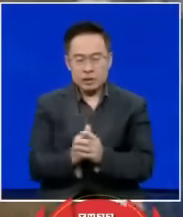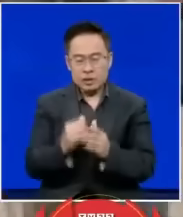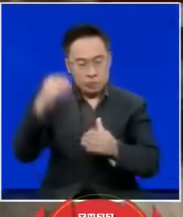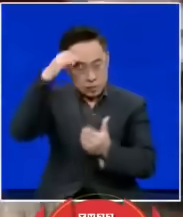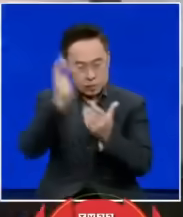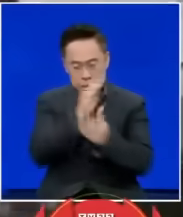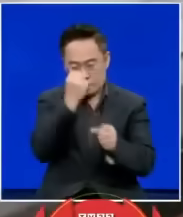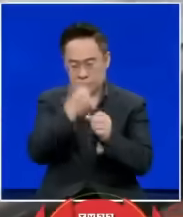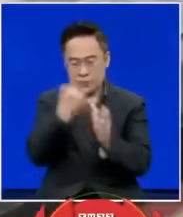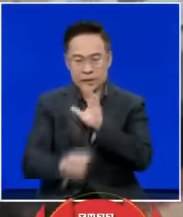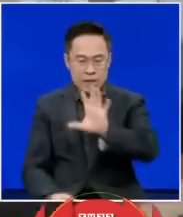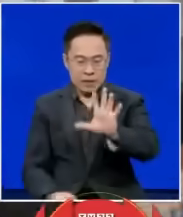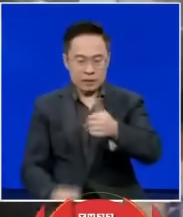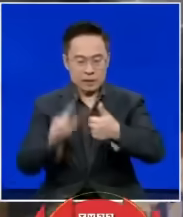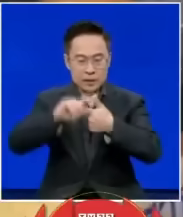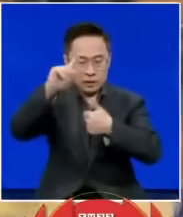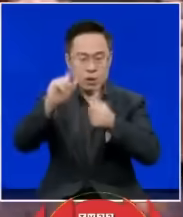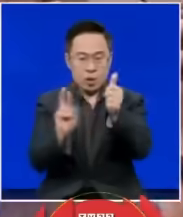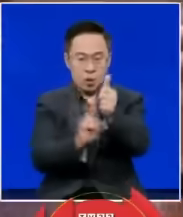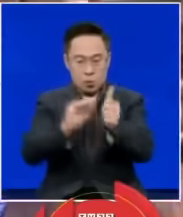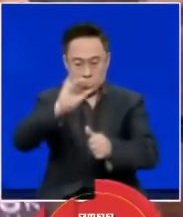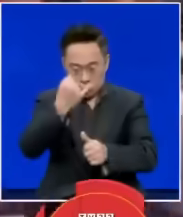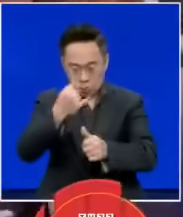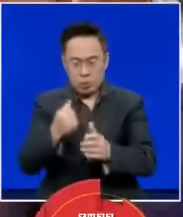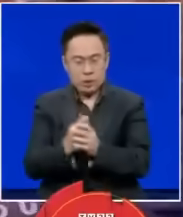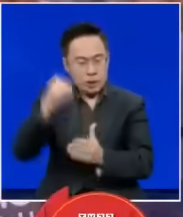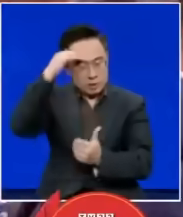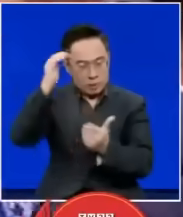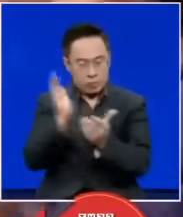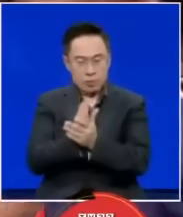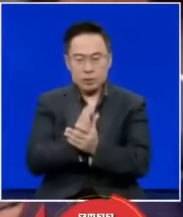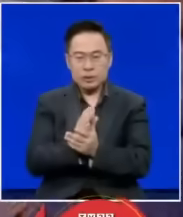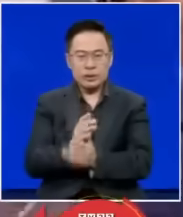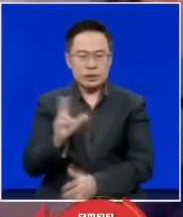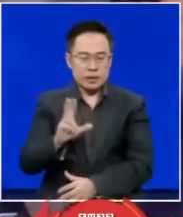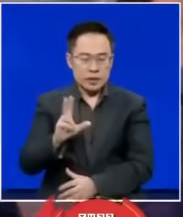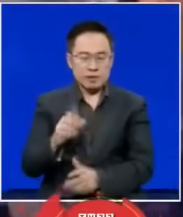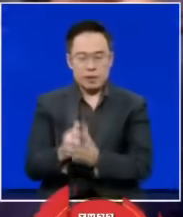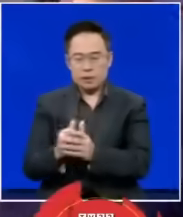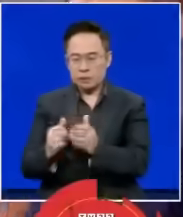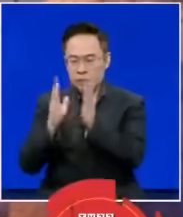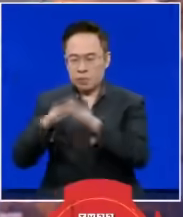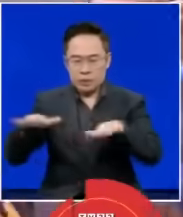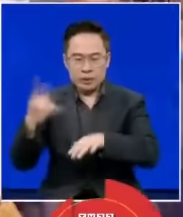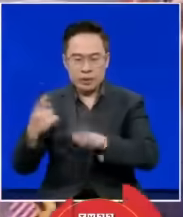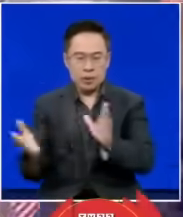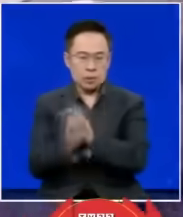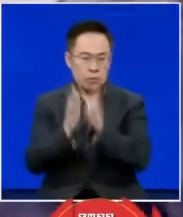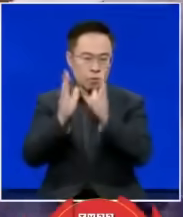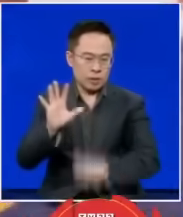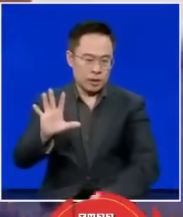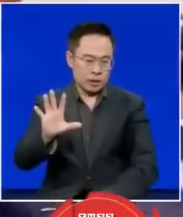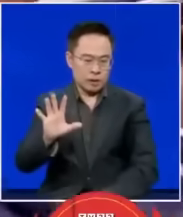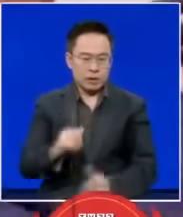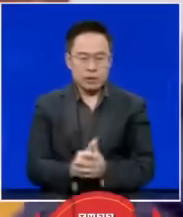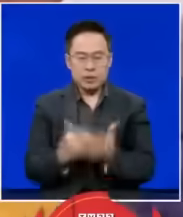ายมีบิ๊กโจ๊กกับพวกแล้วก็พลเรือนอีก1คนที่เกี่ยวข้องเอานี้ก็ส่งไปในคราวเดียวกันเลยคณะพนักงานสอบสวนก็เลยจะต้อง